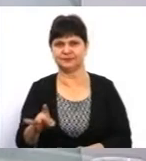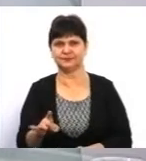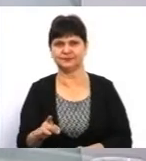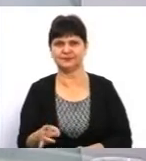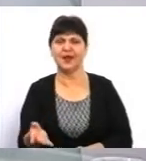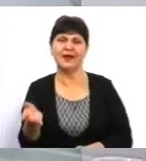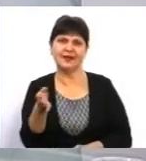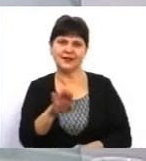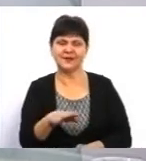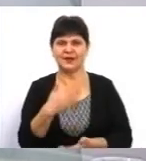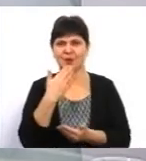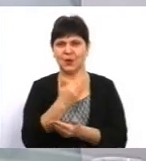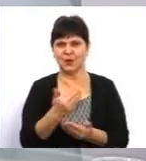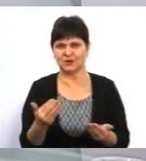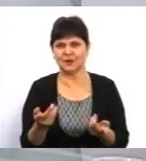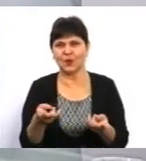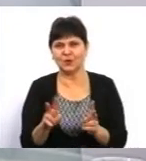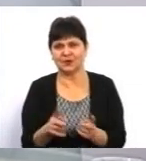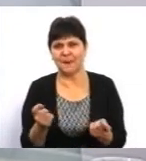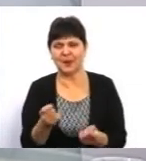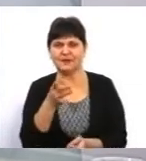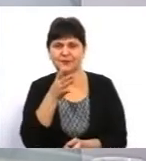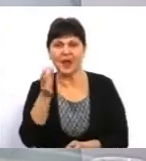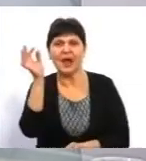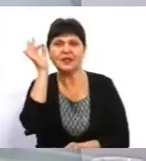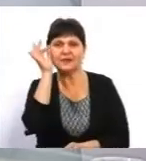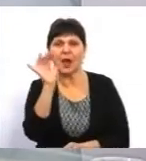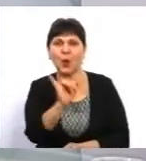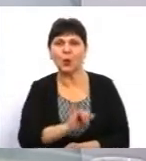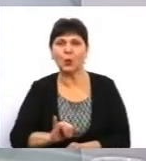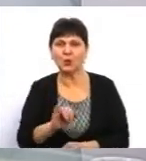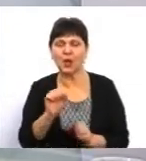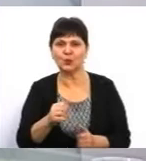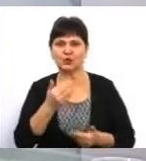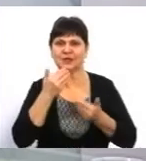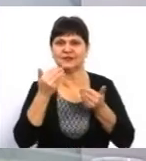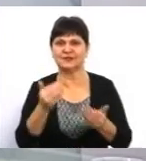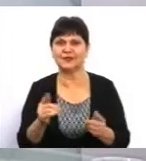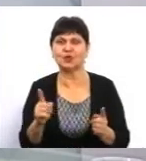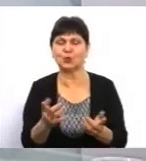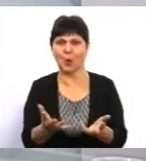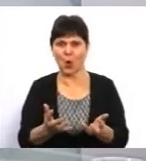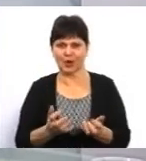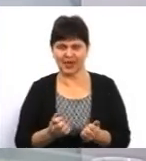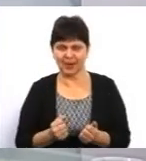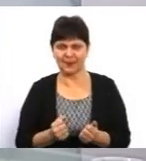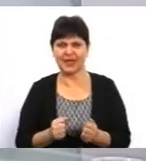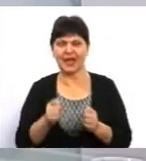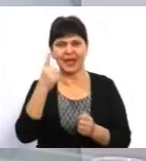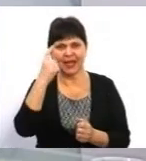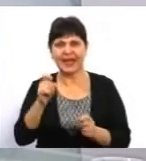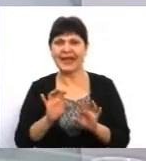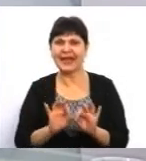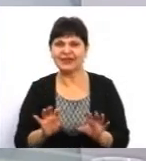наостанок, все ж таки залишається мало часу, нагадаємо ще раз, куди можна звернутися, саме щоб отримати інформацію. Можливо, ми не